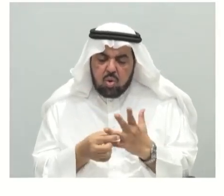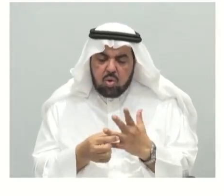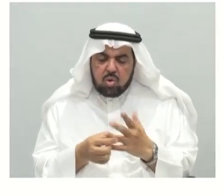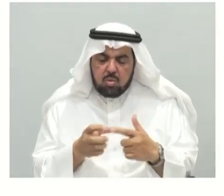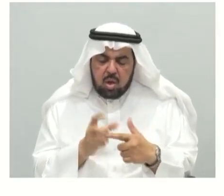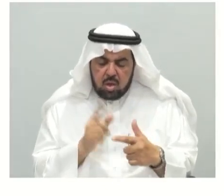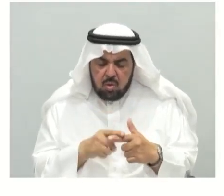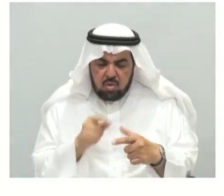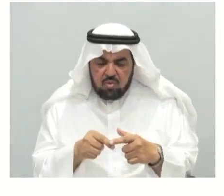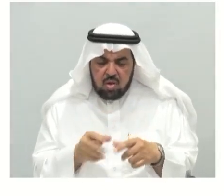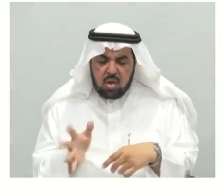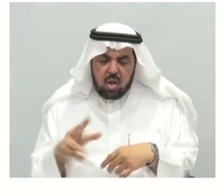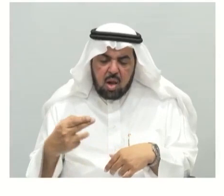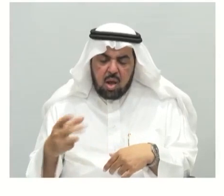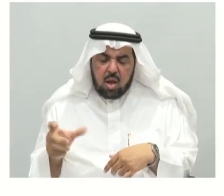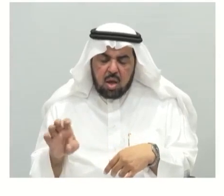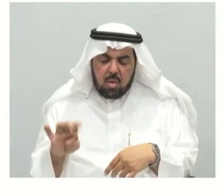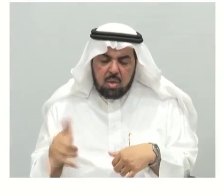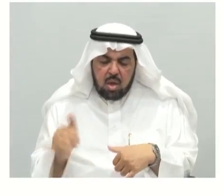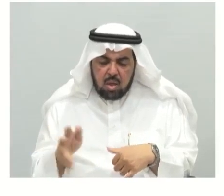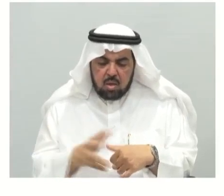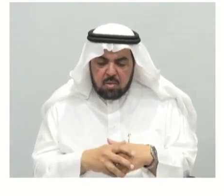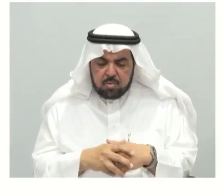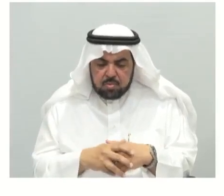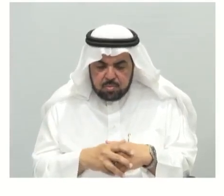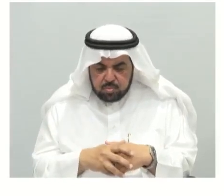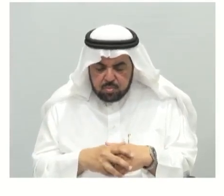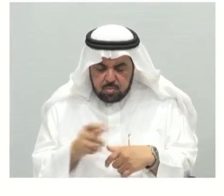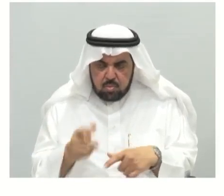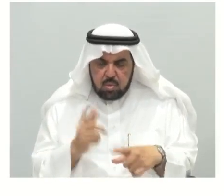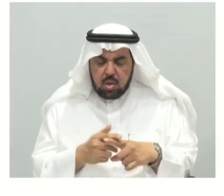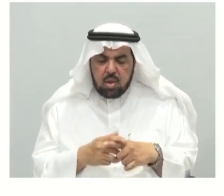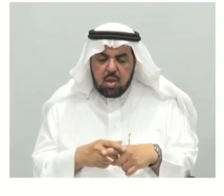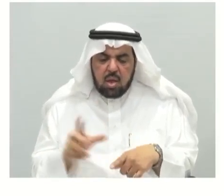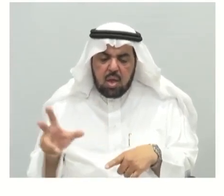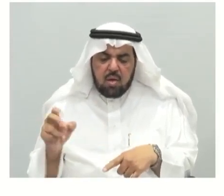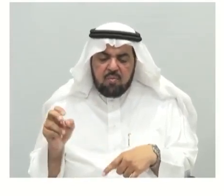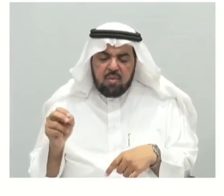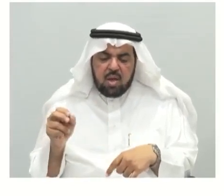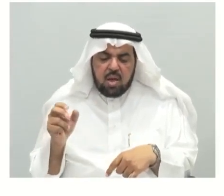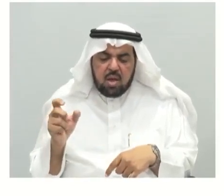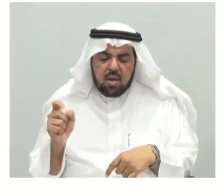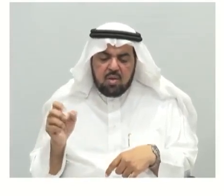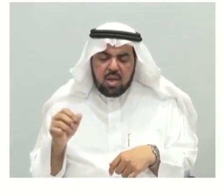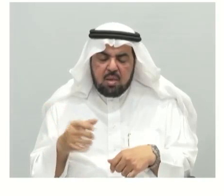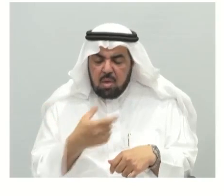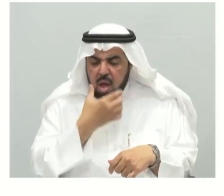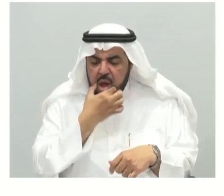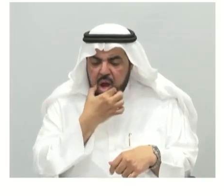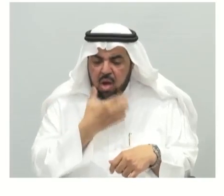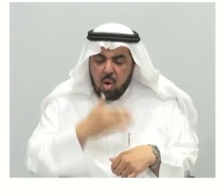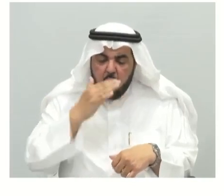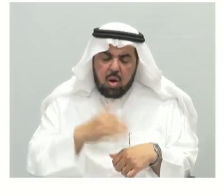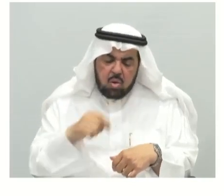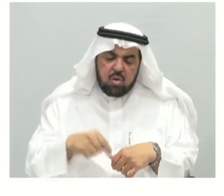الزوائد اللواقط الفميه توجد في العنكبيات او من الزوائد الموجوده في العنكبيات الفقي الفكوك العليا